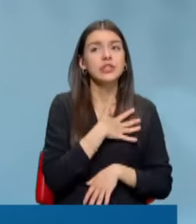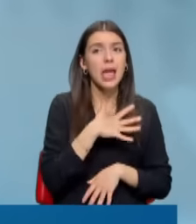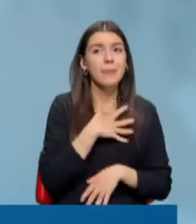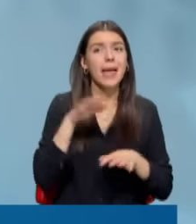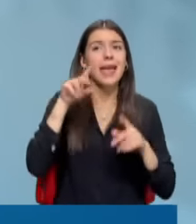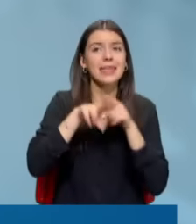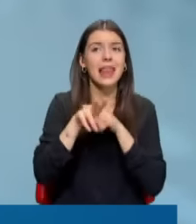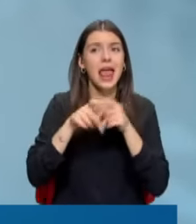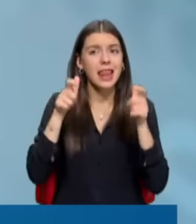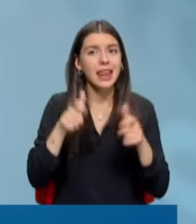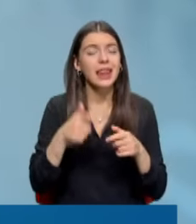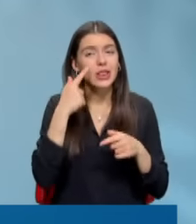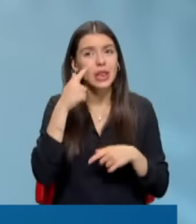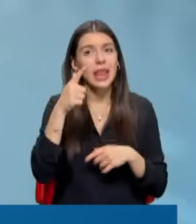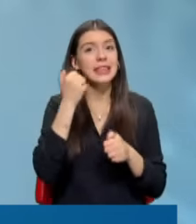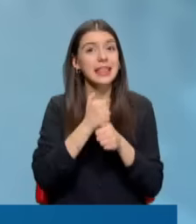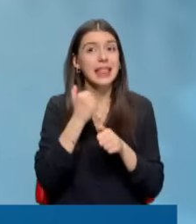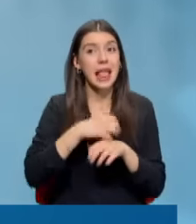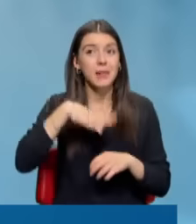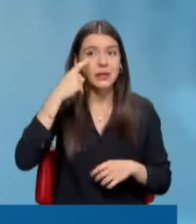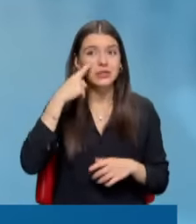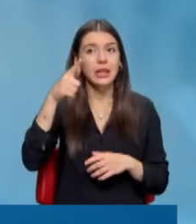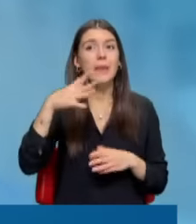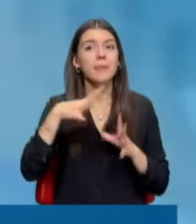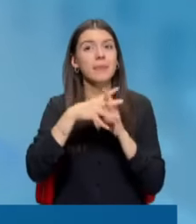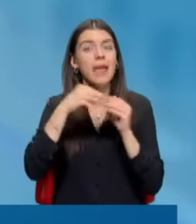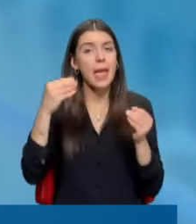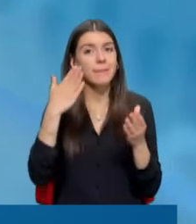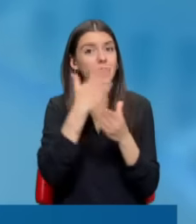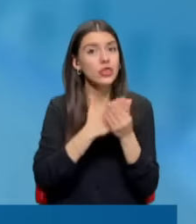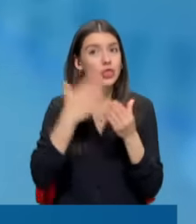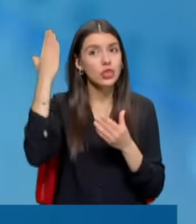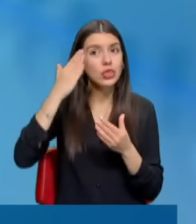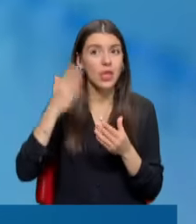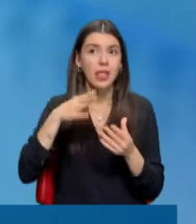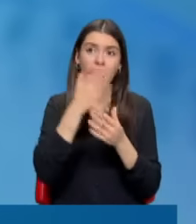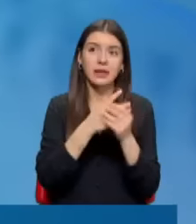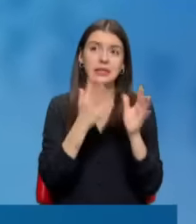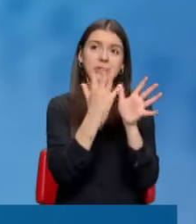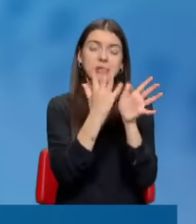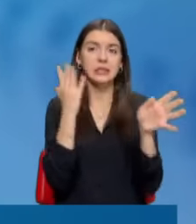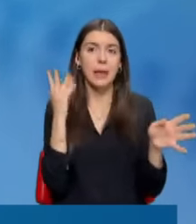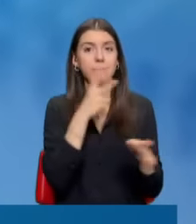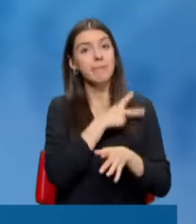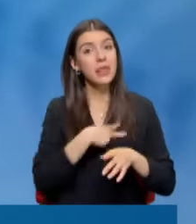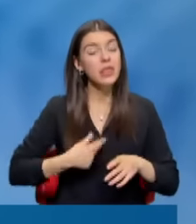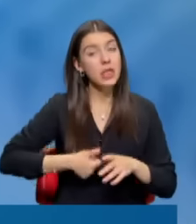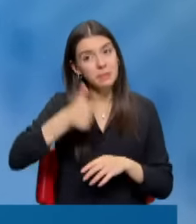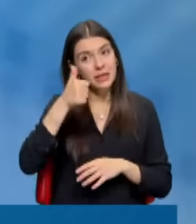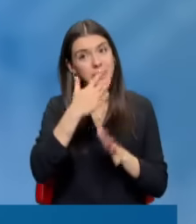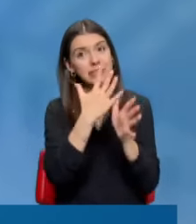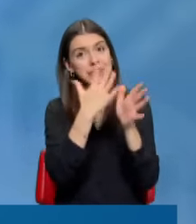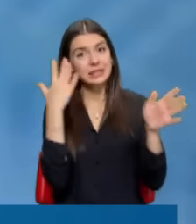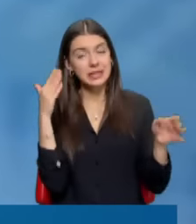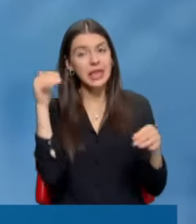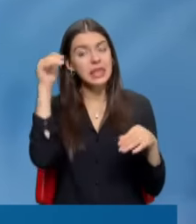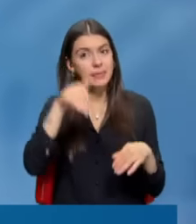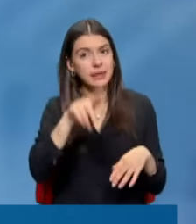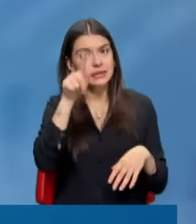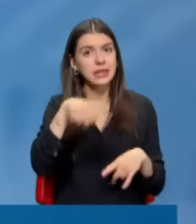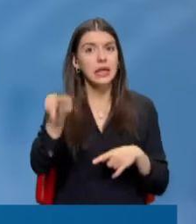başkanları genel merkezin getirdiği ekmek arası döner için sıraya girmişler. Ve belediye başkanlarının sıraya girmesi